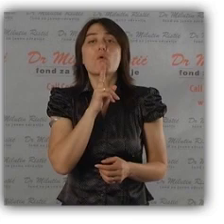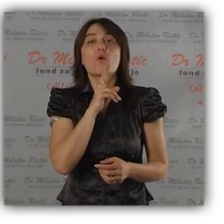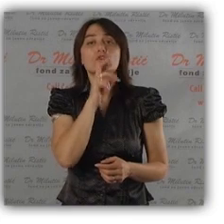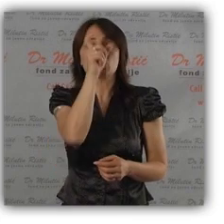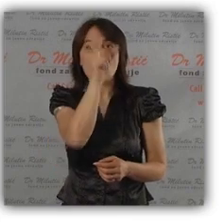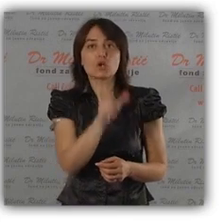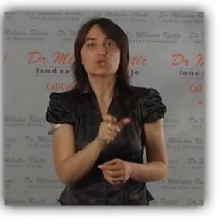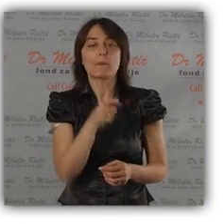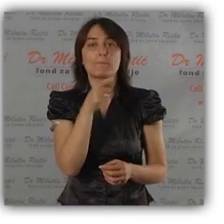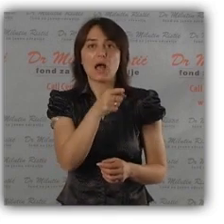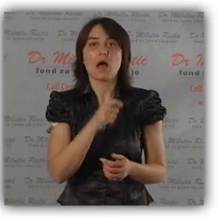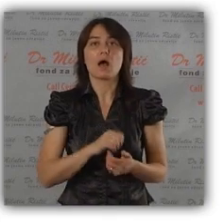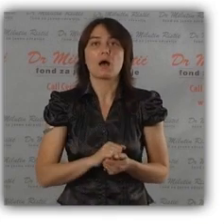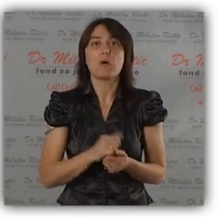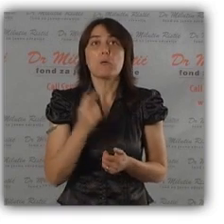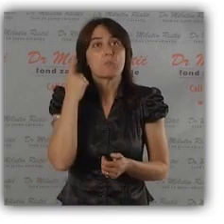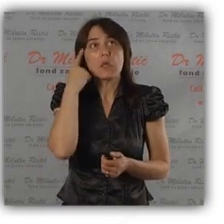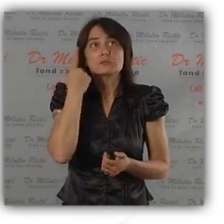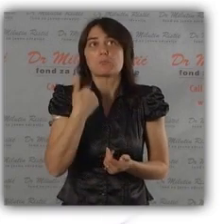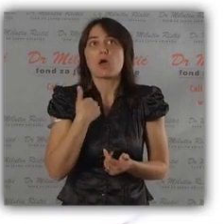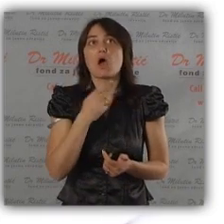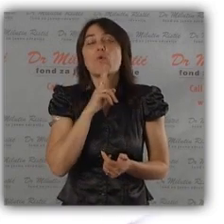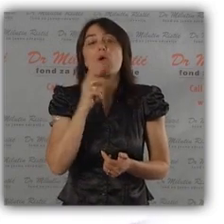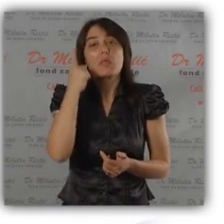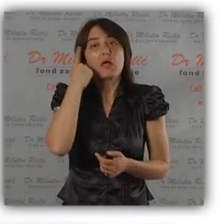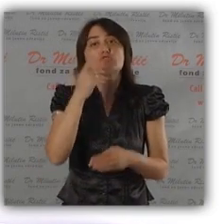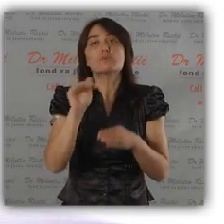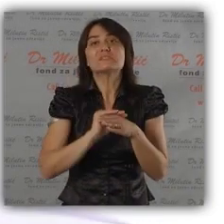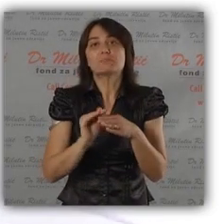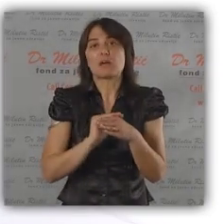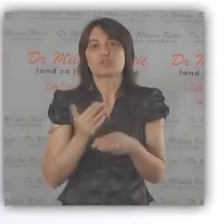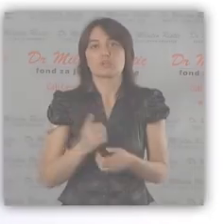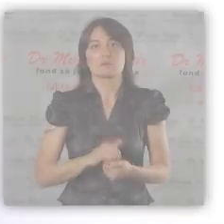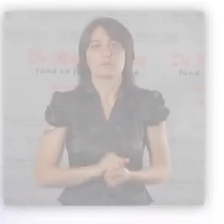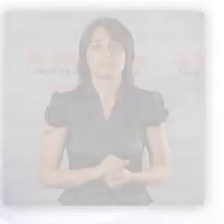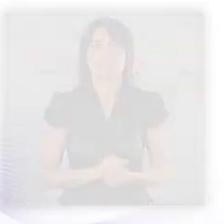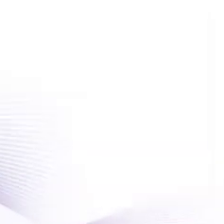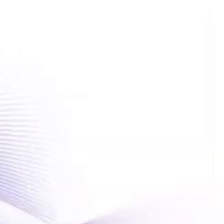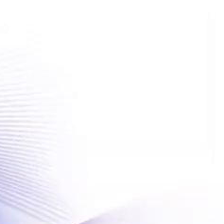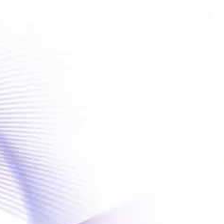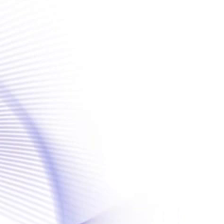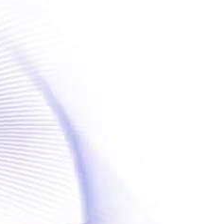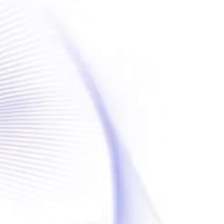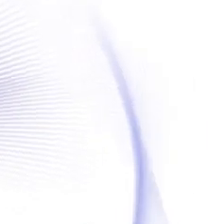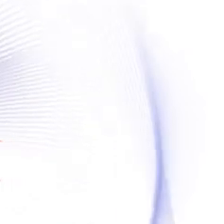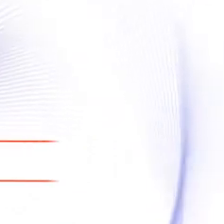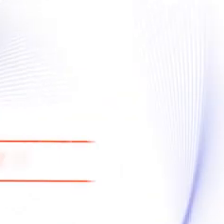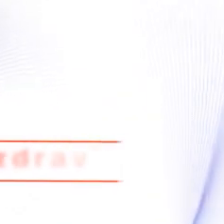užasne, katastrofalne, zbog koje će osoba, ne znam ja na koji način, ispaštati.